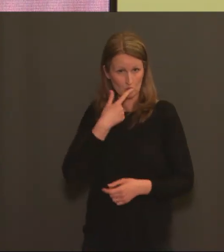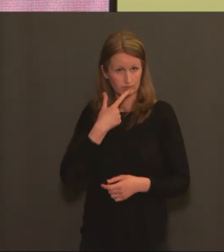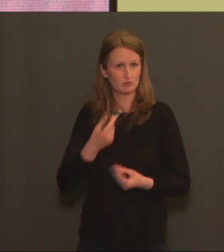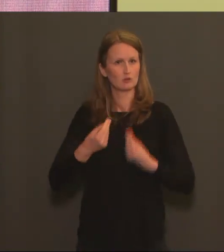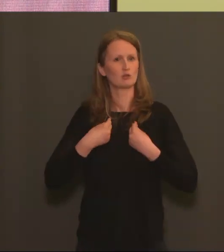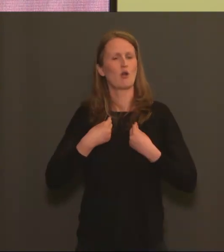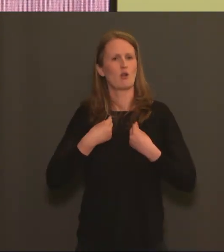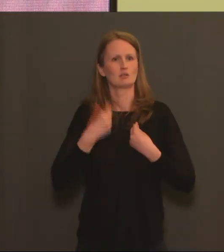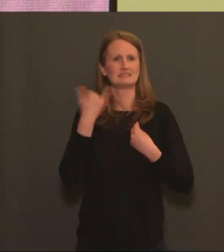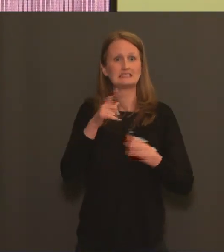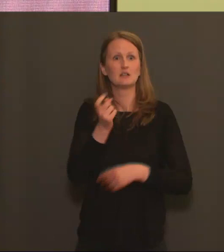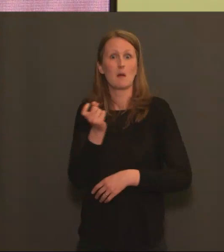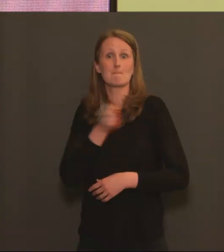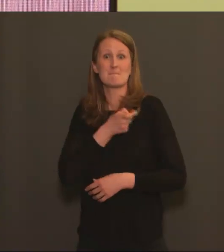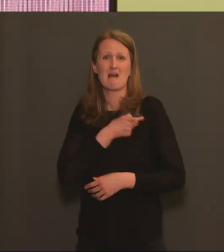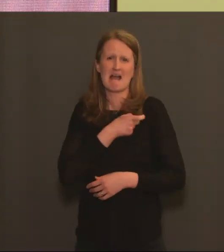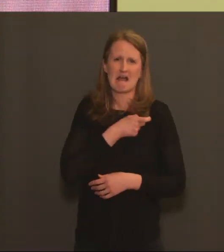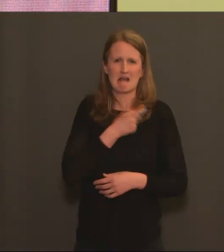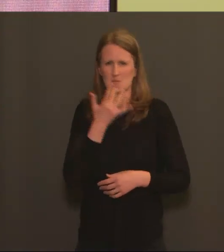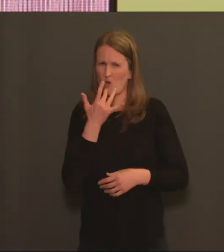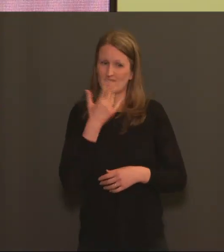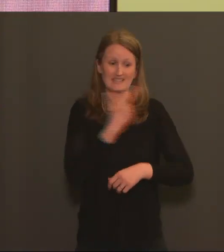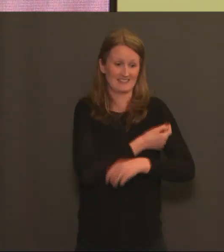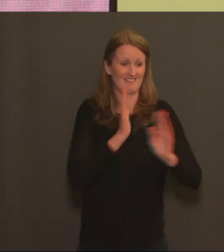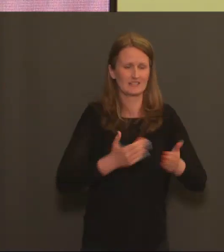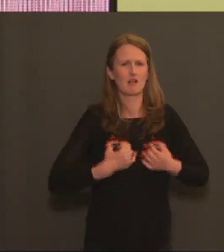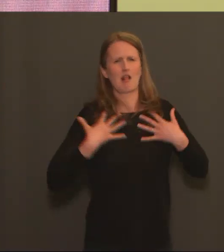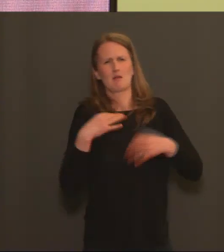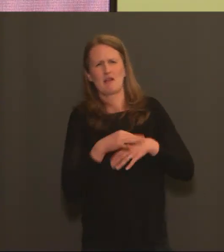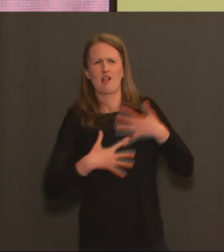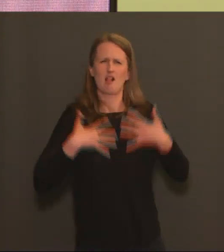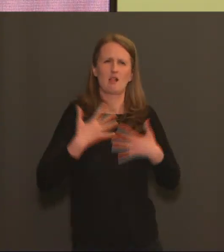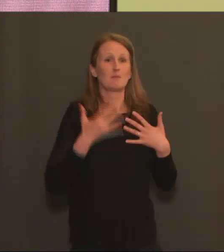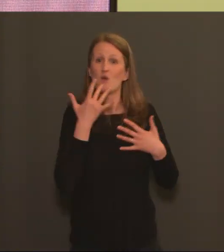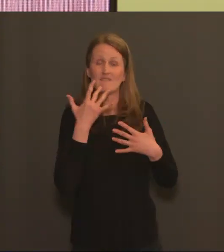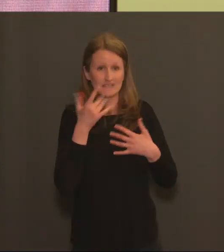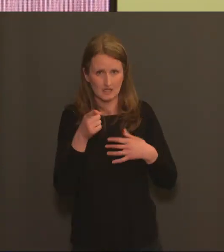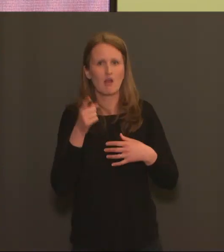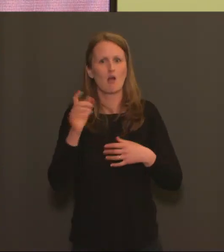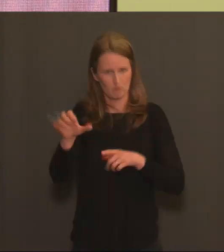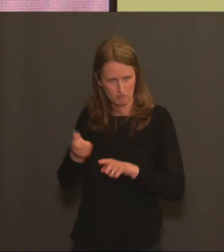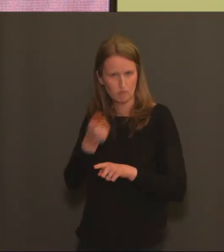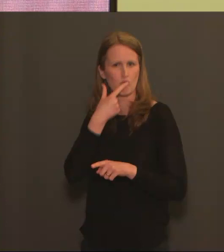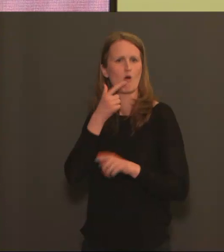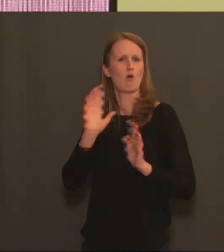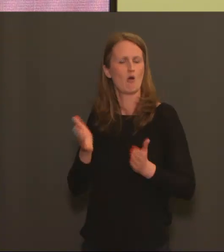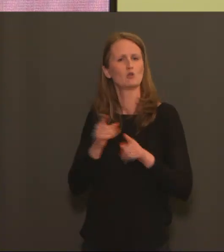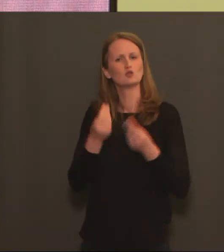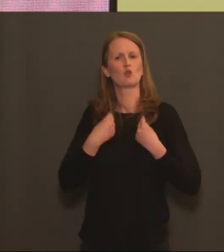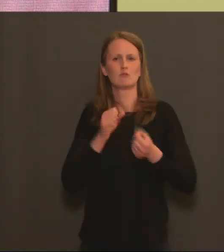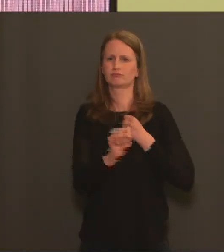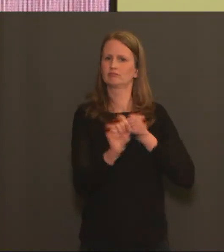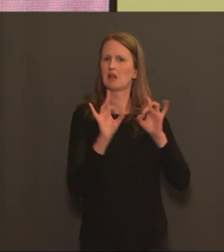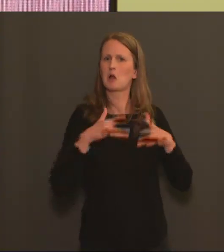paracétamol avant d'être vacciné ou si on n'a pas pris avant et qu'on développe ces symptômes que tout le monde ne développe pas, de ne pas hésiter à en prendre dès que